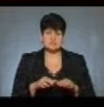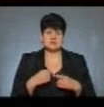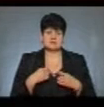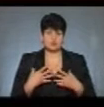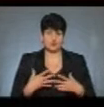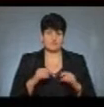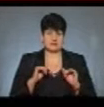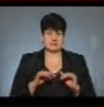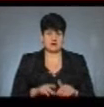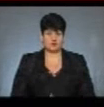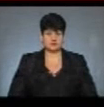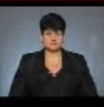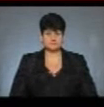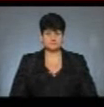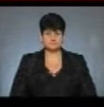заходів.